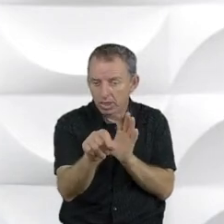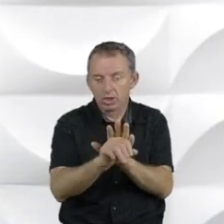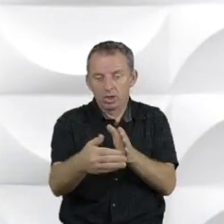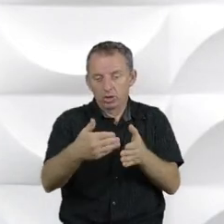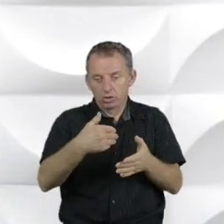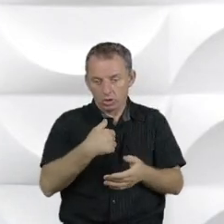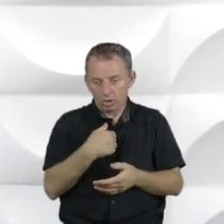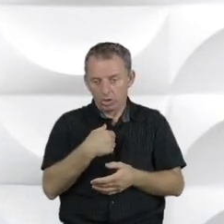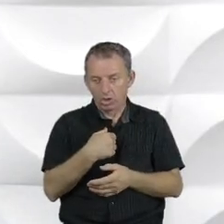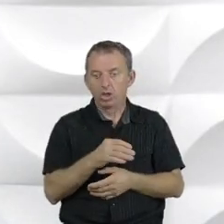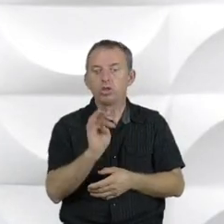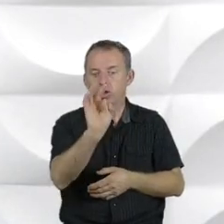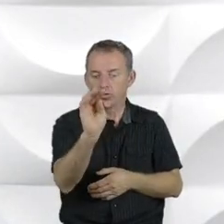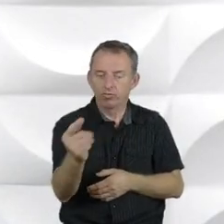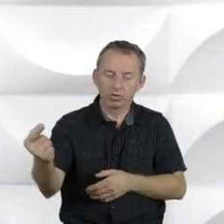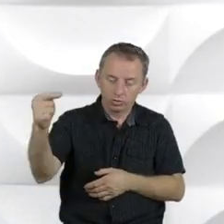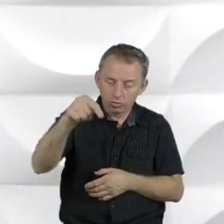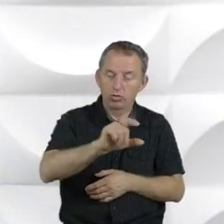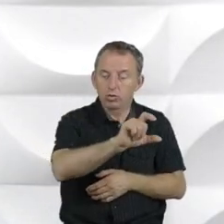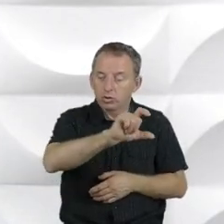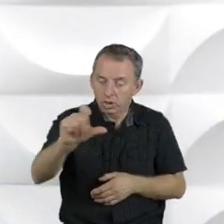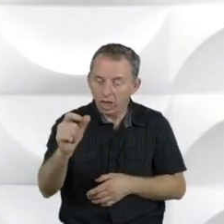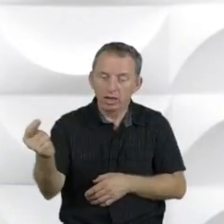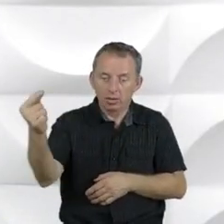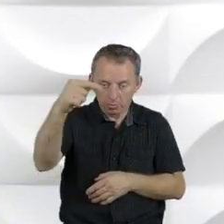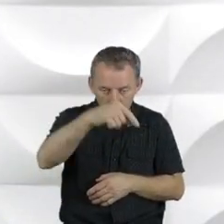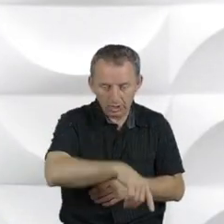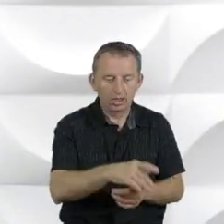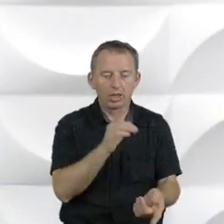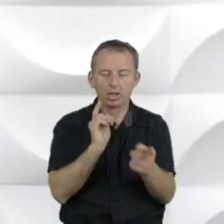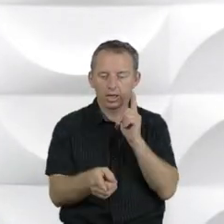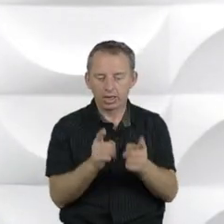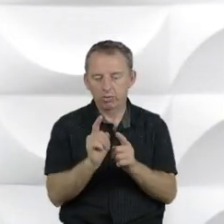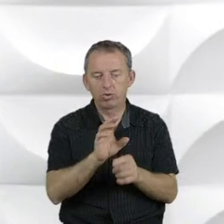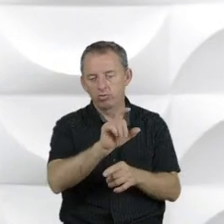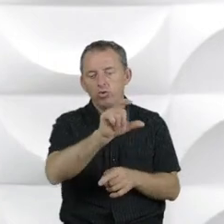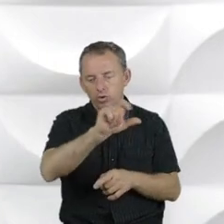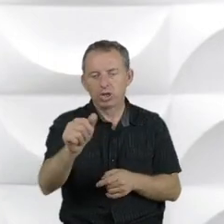To twój czas jest krótki. To twój czas jest bliski.